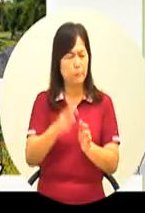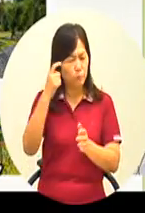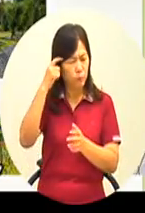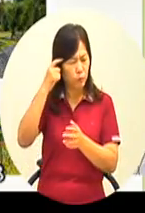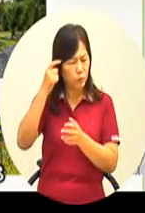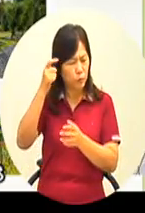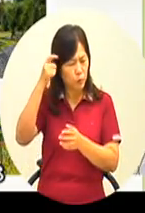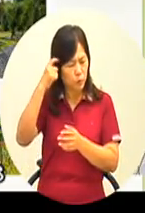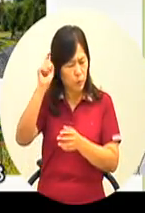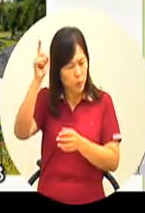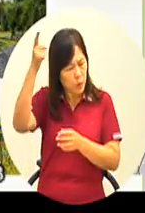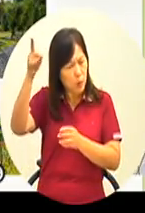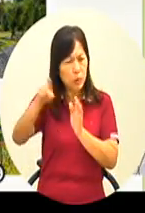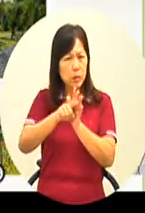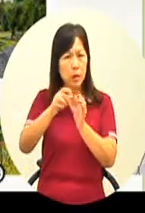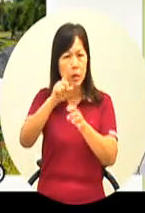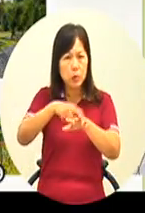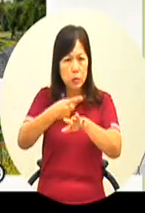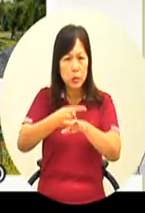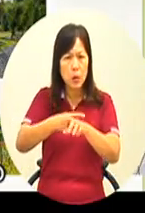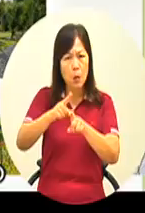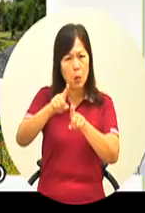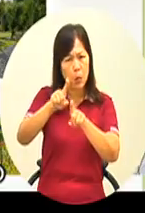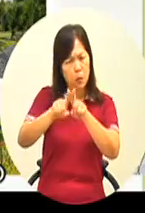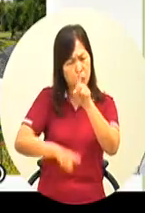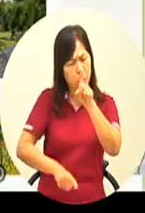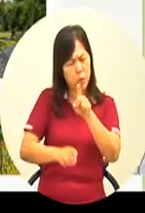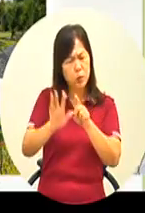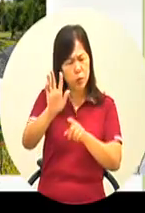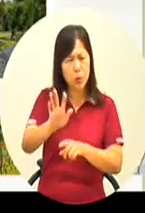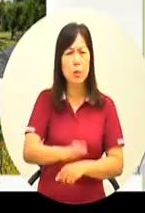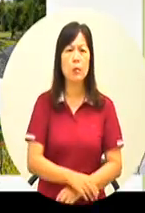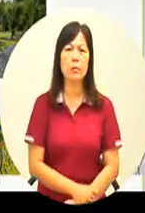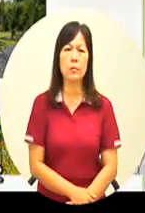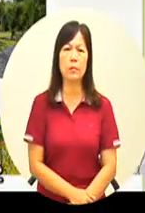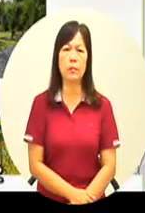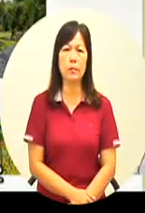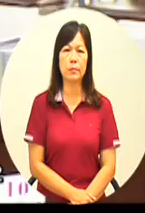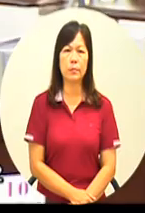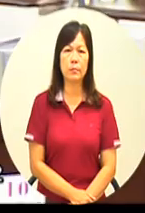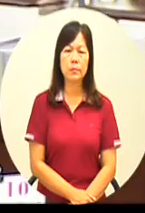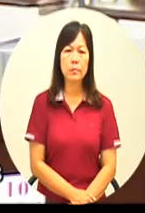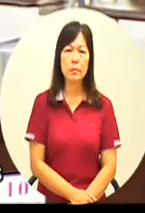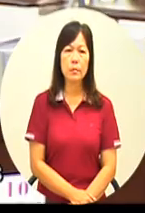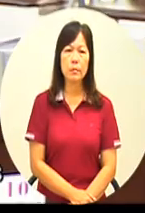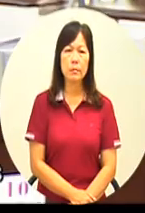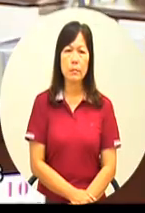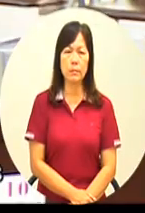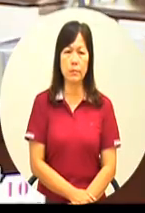习俗嘞吼，有一些差落差了吼。咱是不是讲？